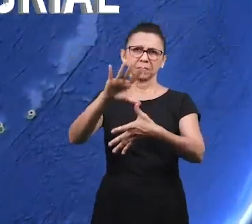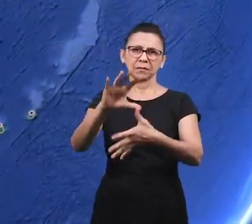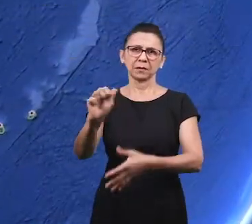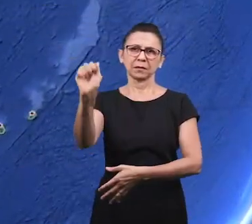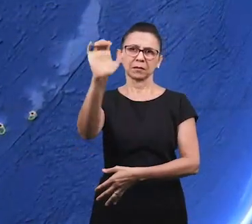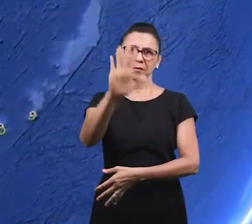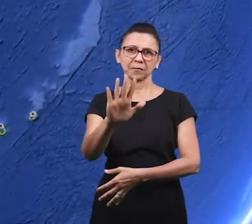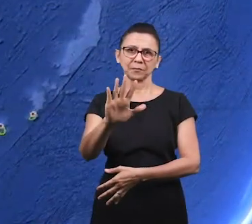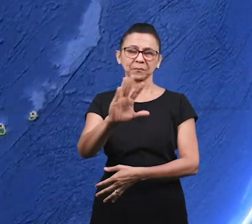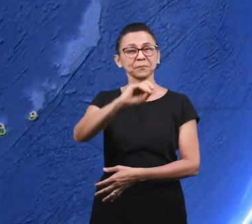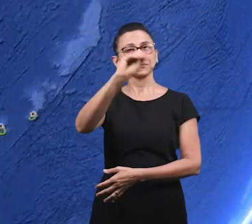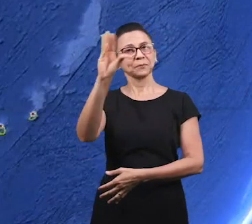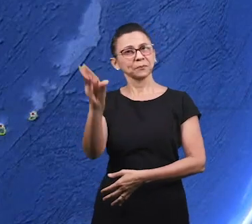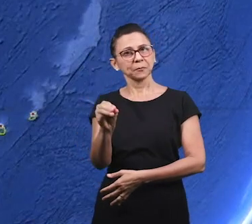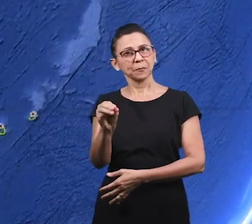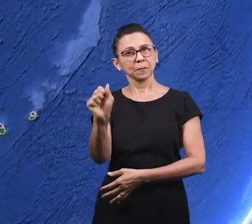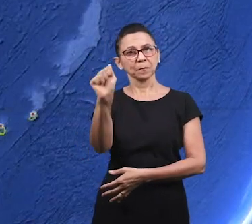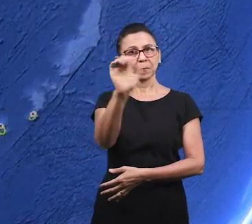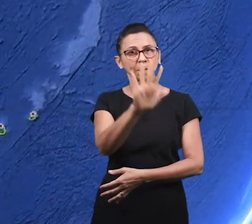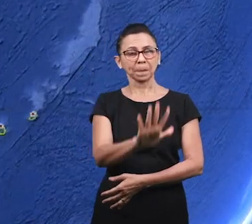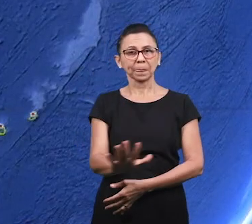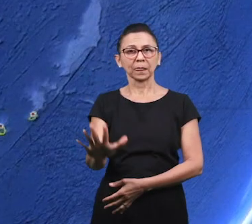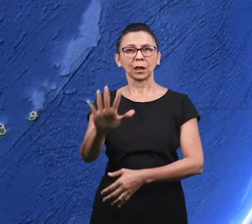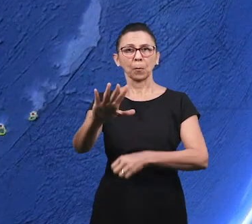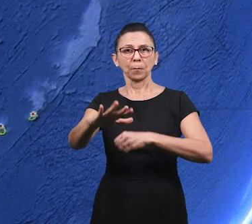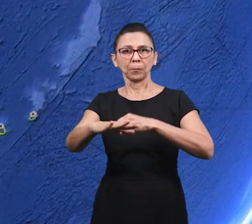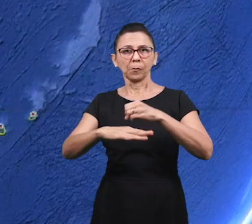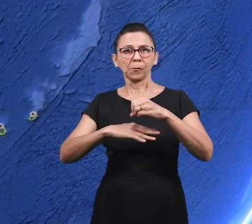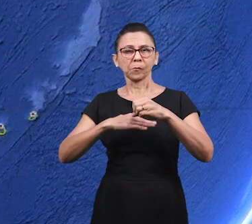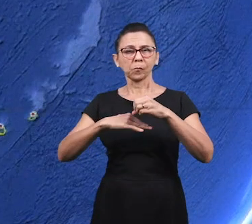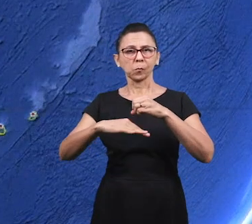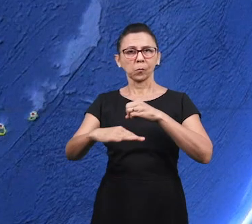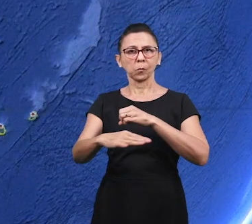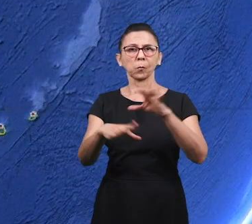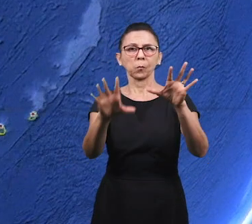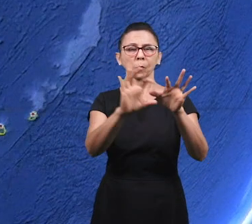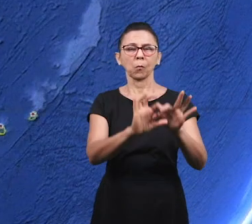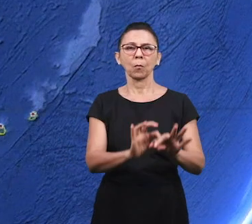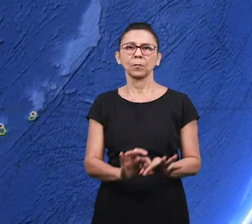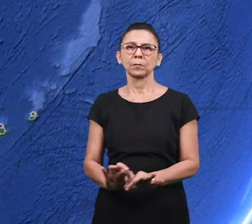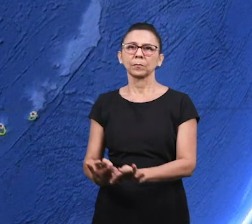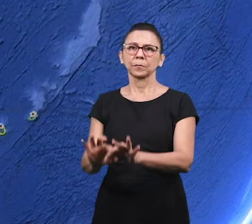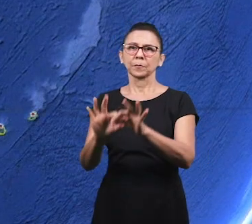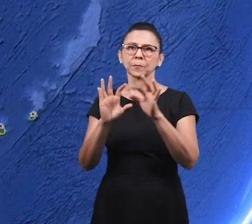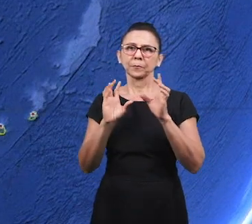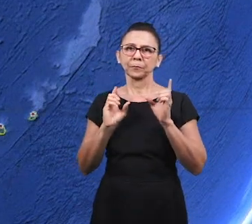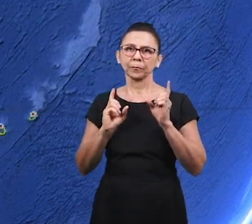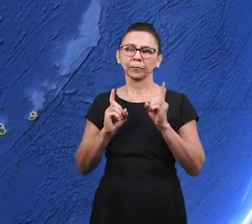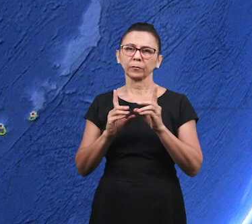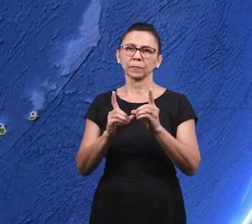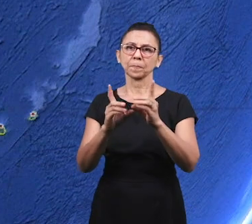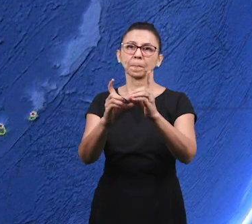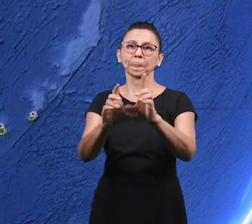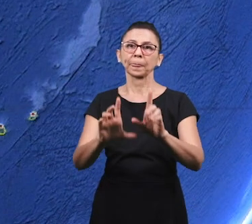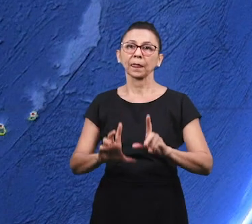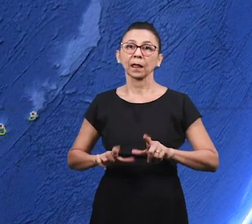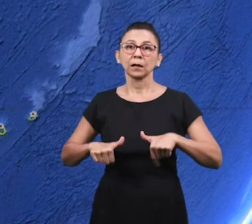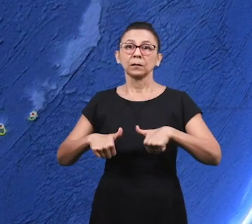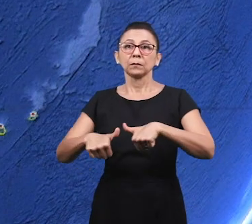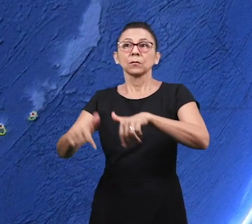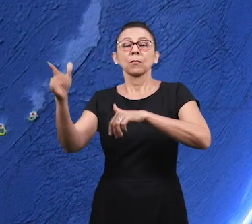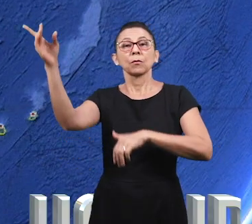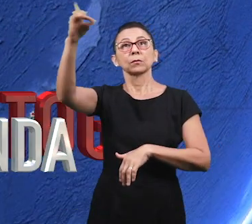Amériques, Europe, Afrique, Asie et Océanie, connectées par la même doctrine, par la direction